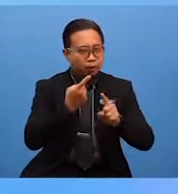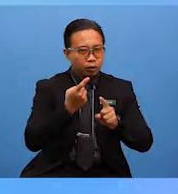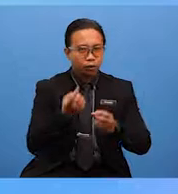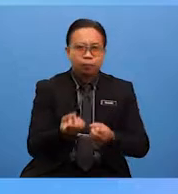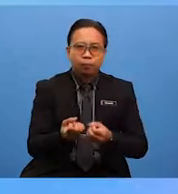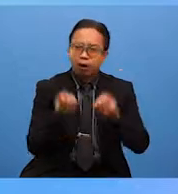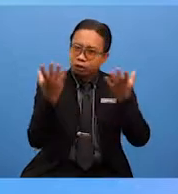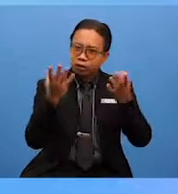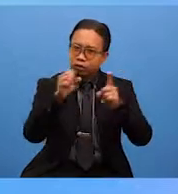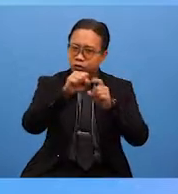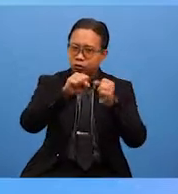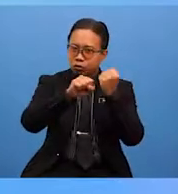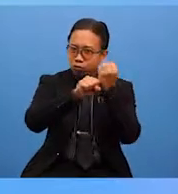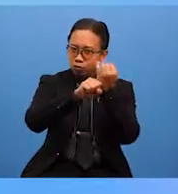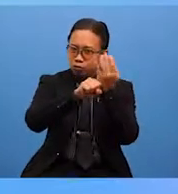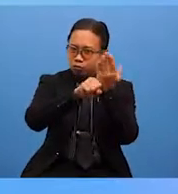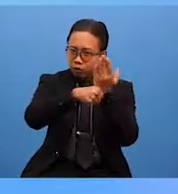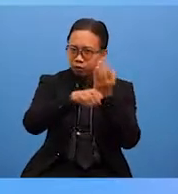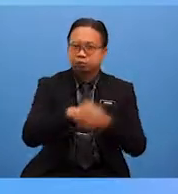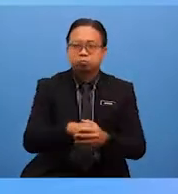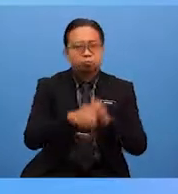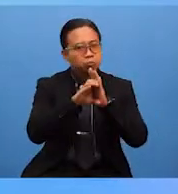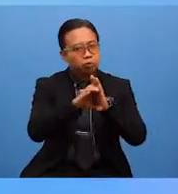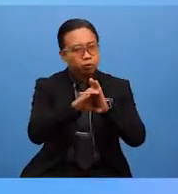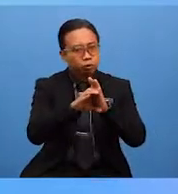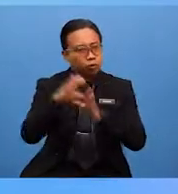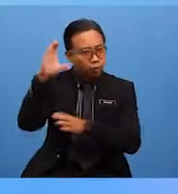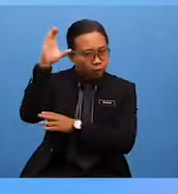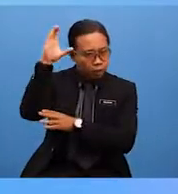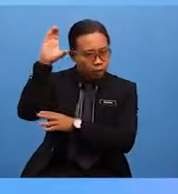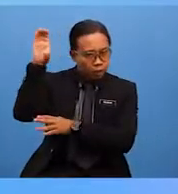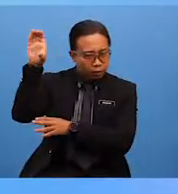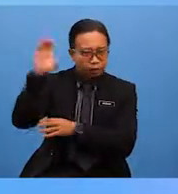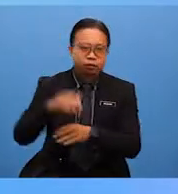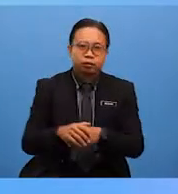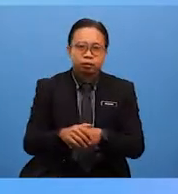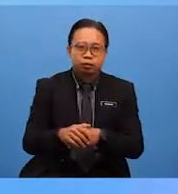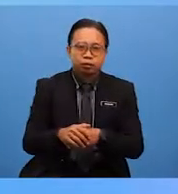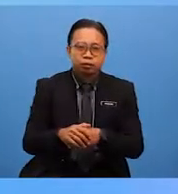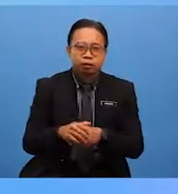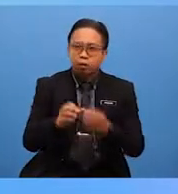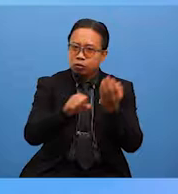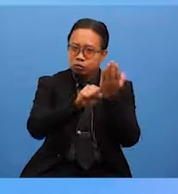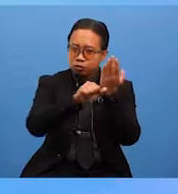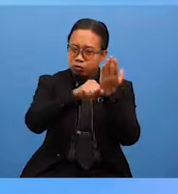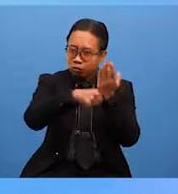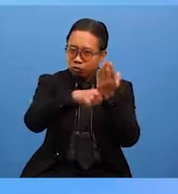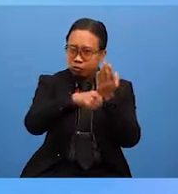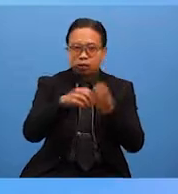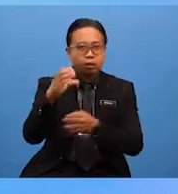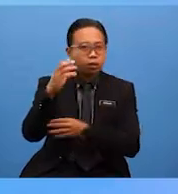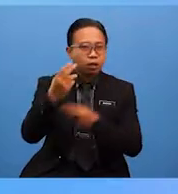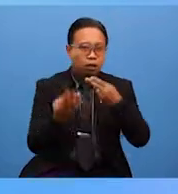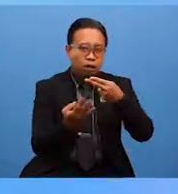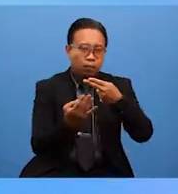sumber contoh sumber Haber yelah matahari yang merupakan sumber tenaga kabel